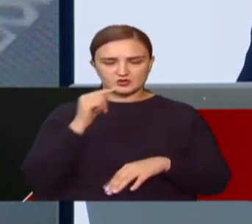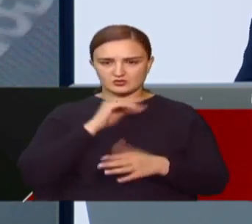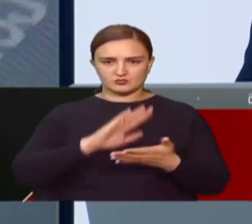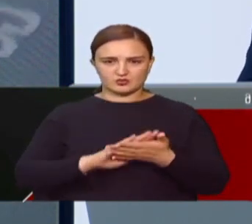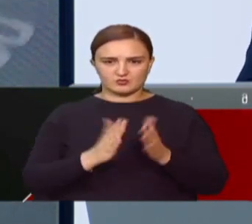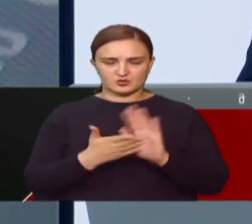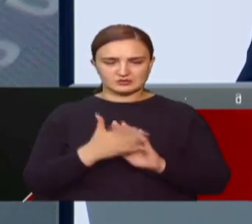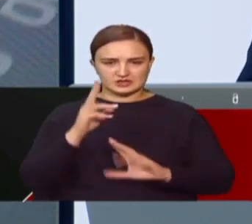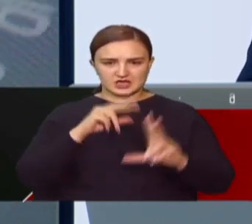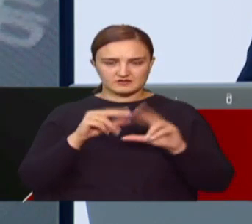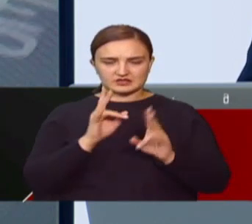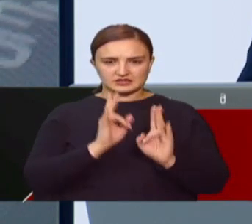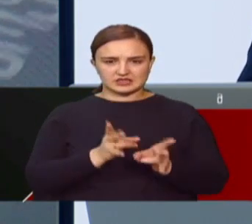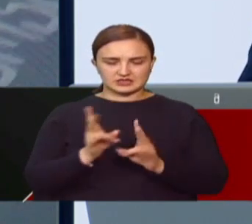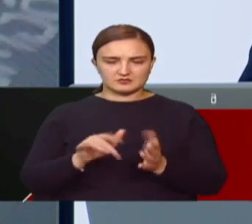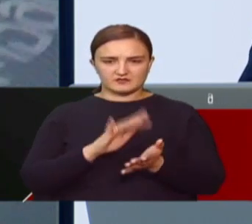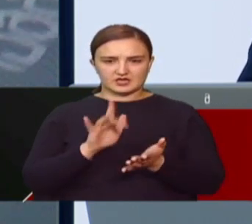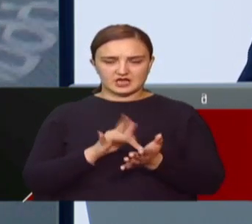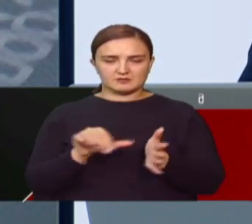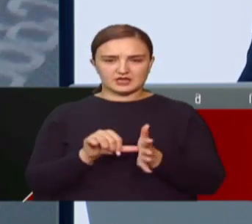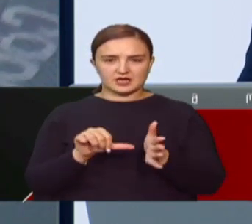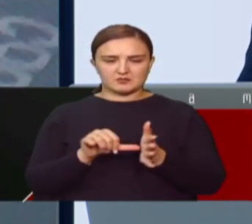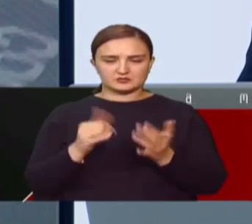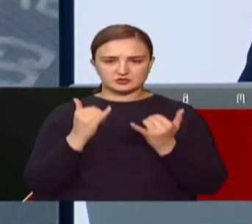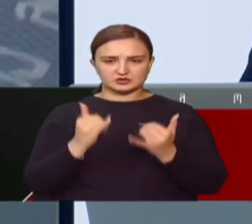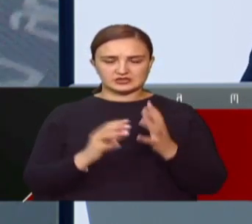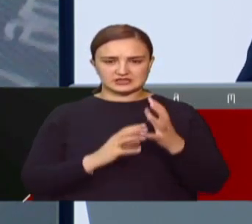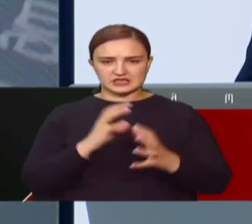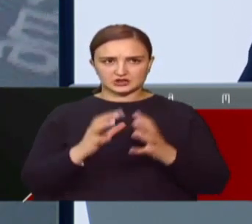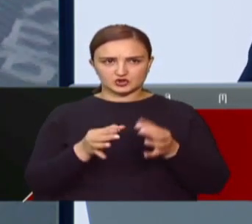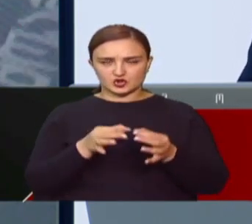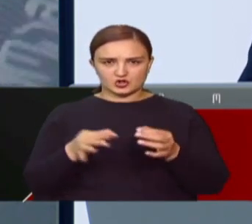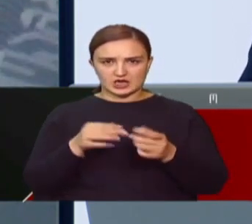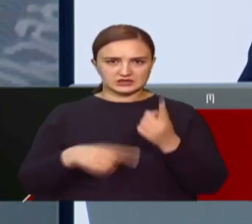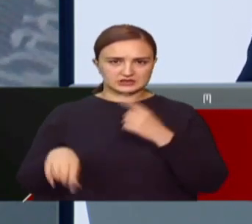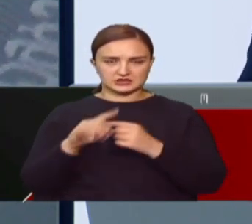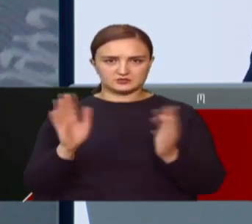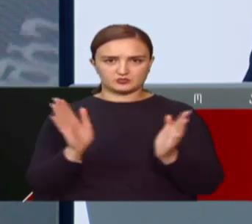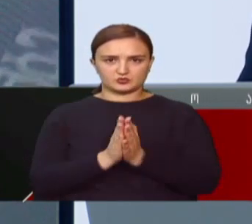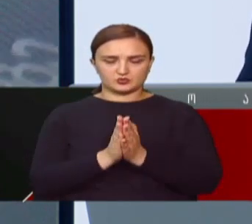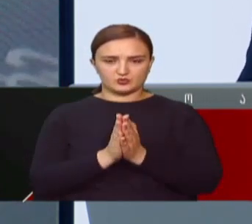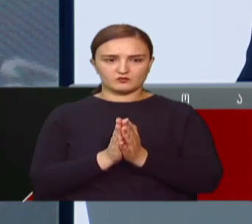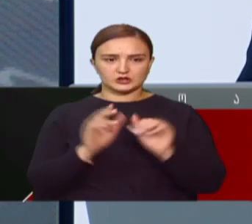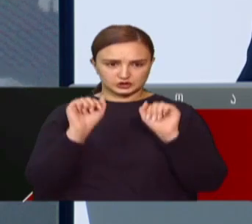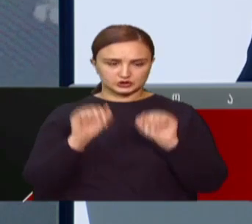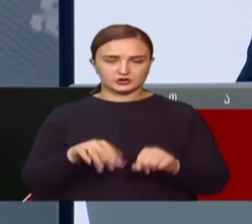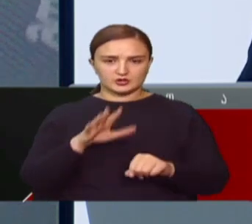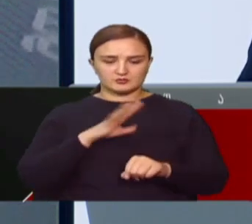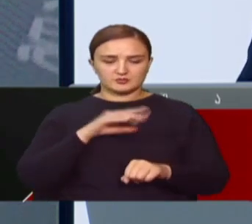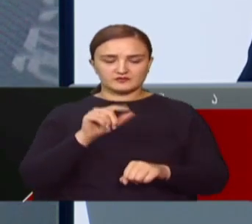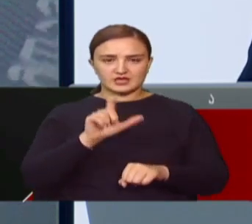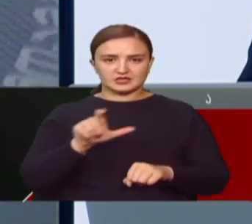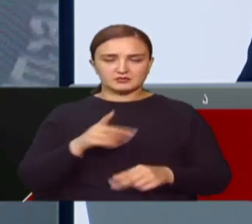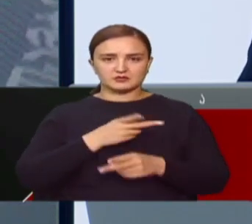მდგომარეობის გათვალისწინებით დაზარალებული ქალაქები დახმარებას ახლა საერთაშორისო ორგანიზაციების განითხოვენ. Ar არის გამორიცხული სტიქიის